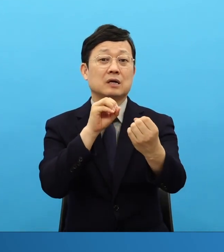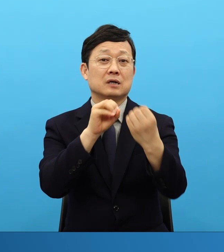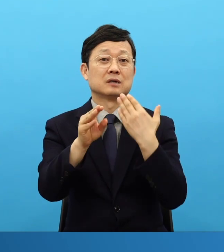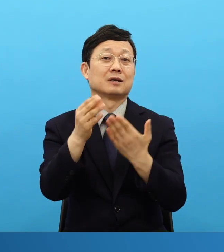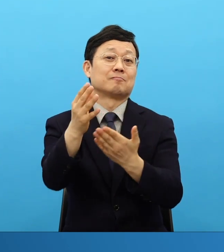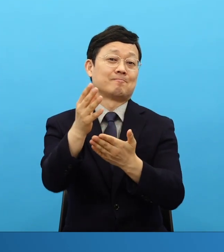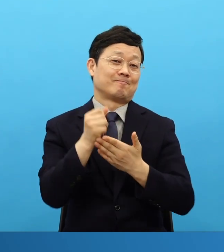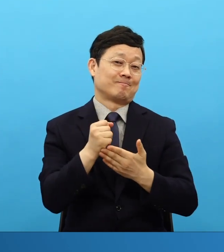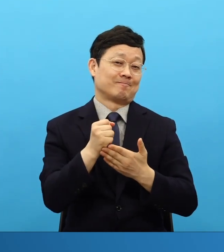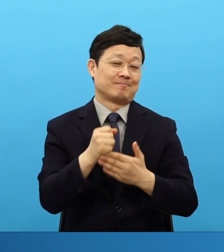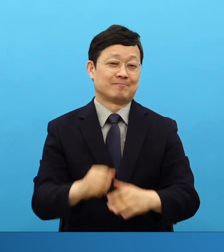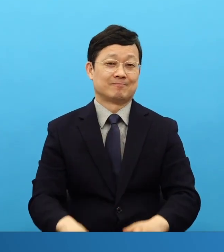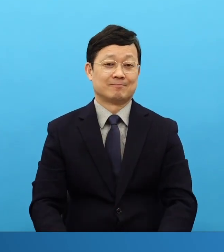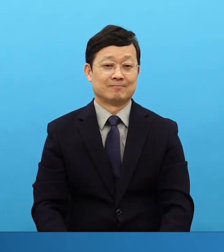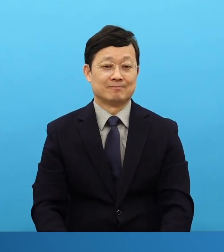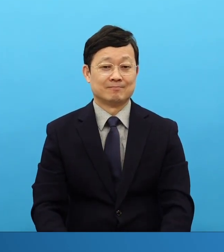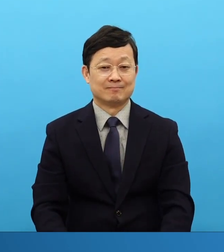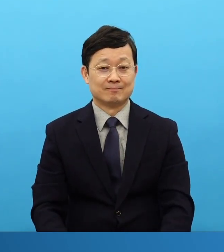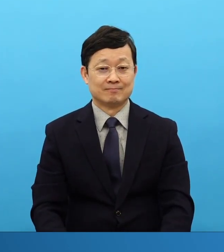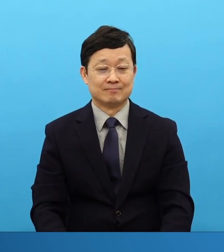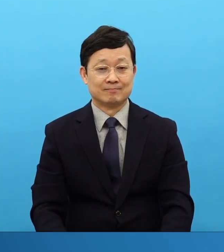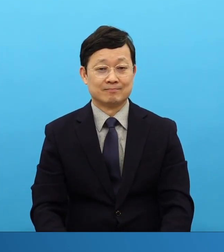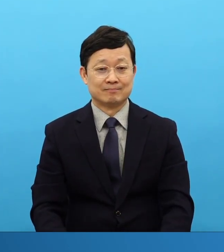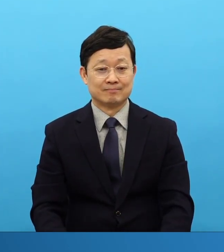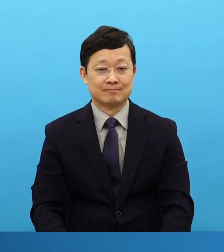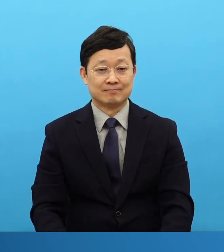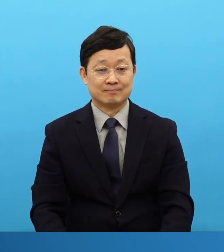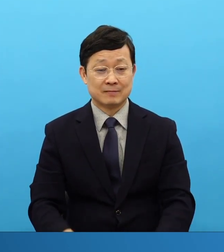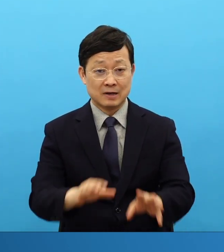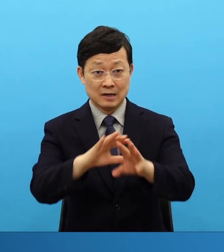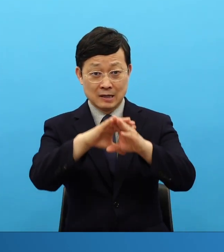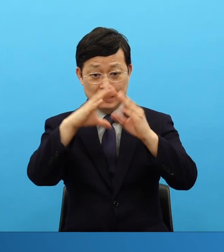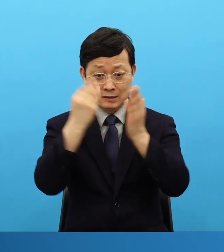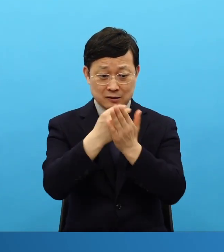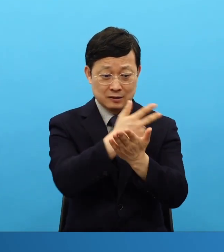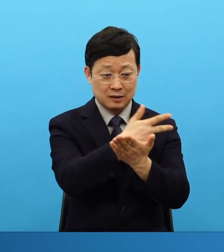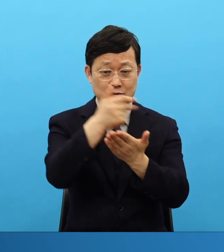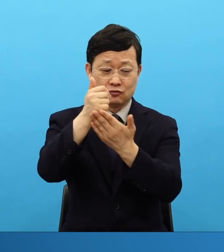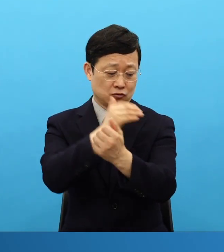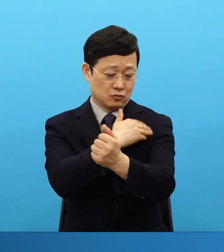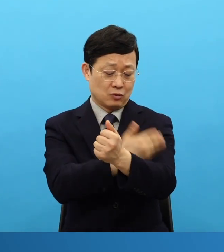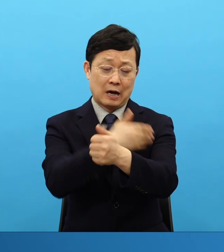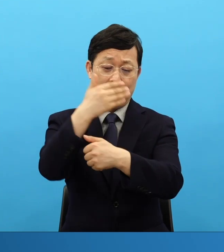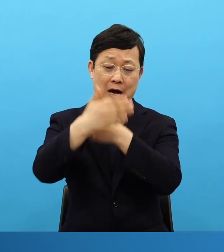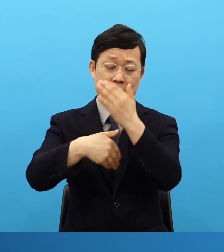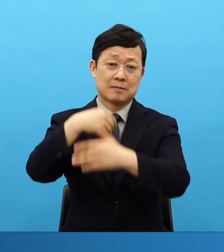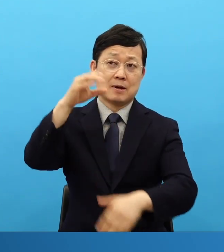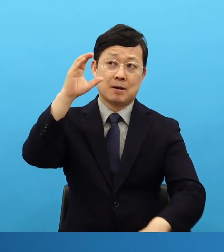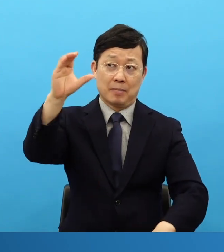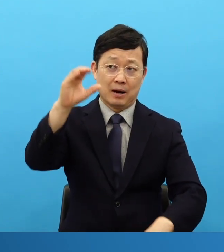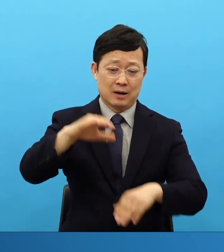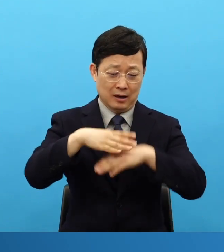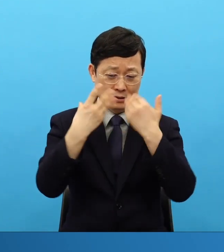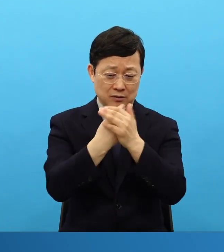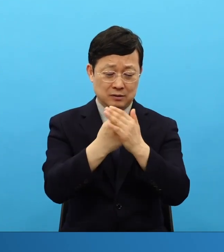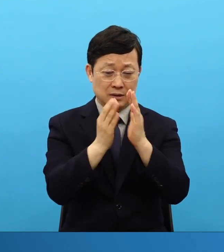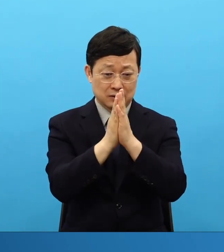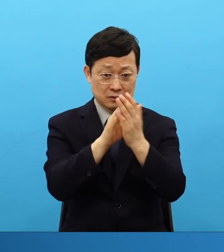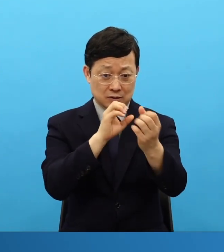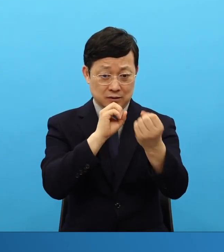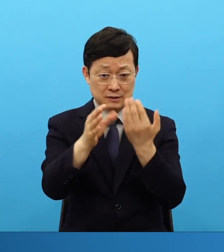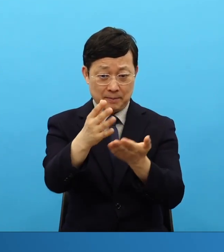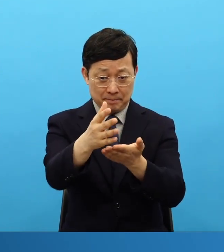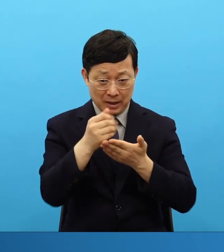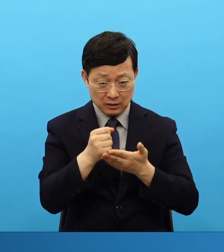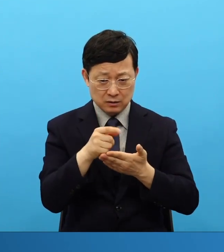answer. 그래서 오는 사람 한 명 한 명에게 절대 주권은 하나님께이기 때문에 절대 응답을 찾아주는 게 key. And